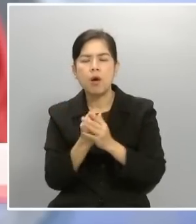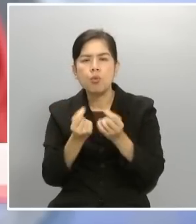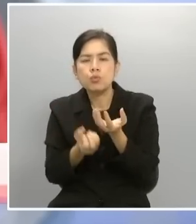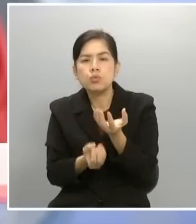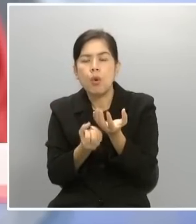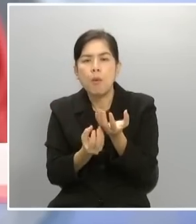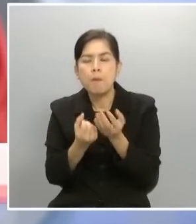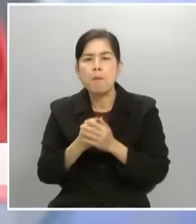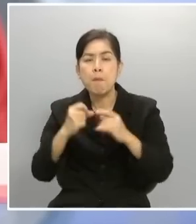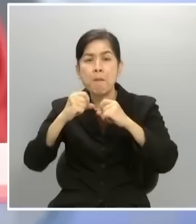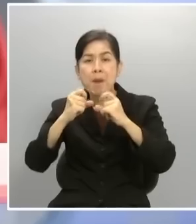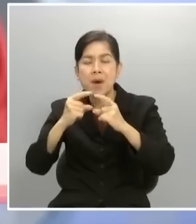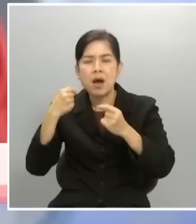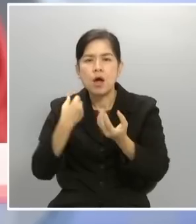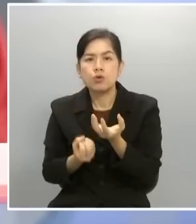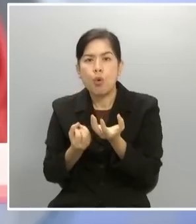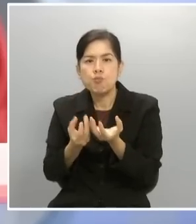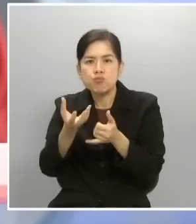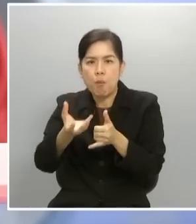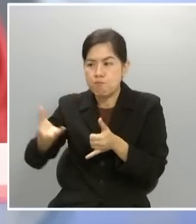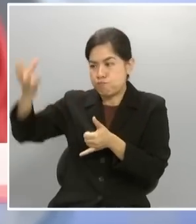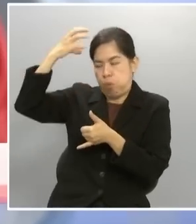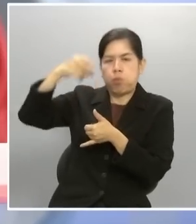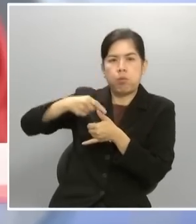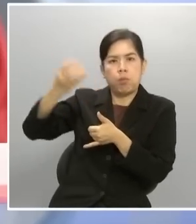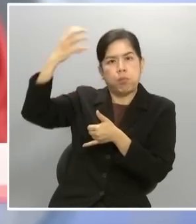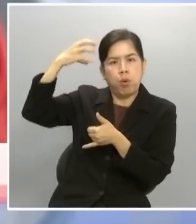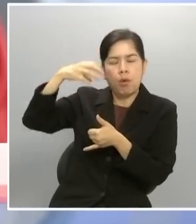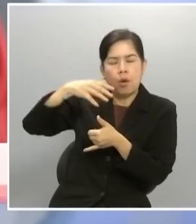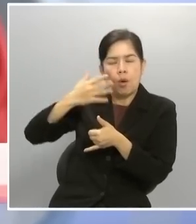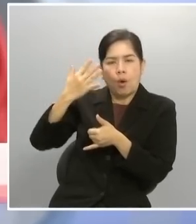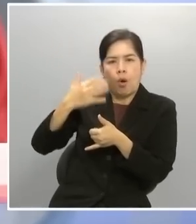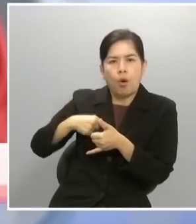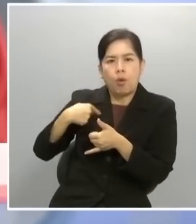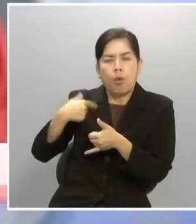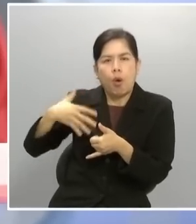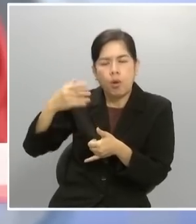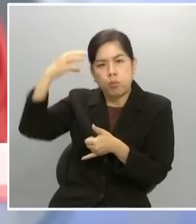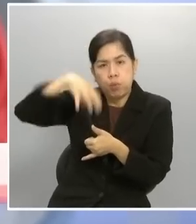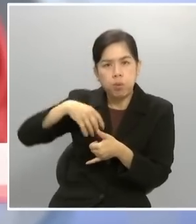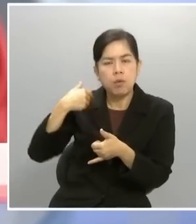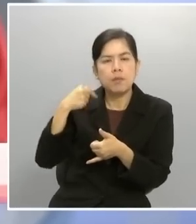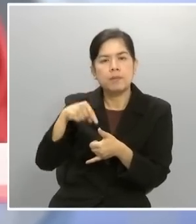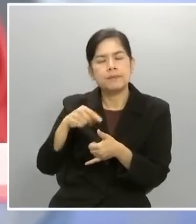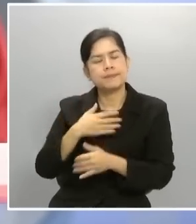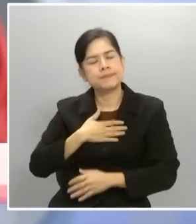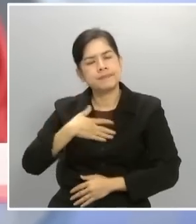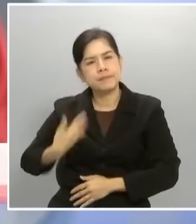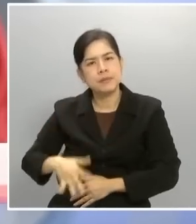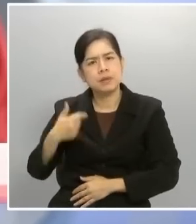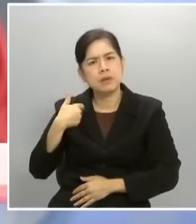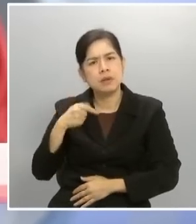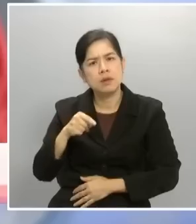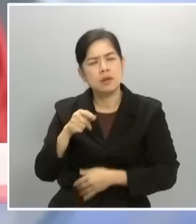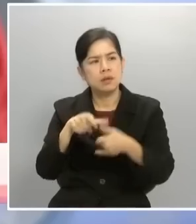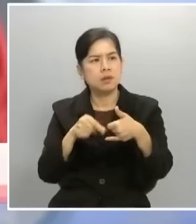เทราดหัวค่ะนะฮะอีกเยอะแยะมากมายที่เธอบอกว่าเธอเองเนี่ยมันเหมือนกับไม่